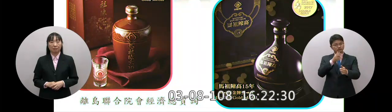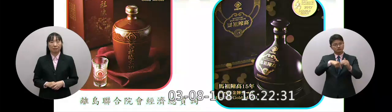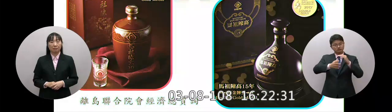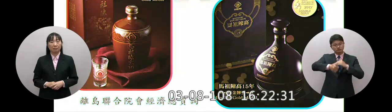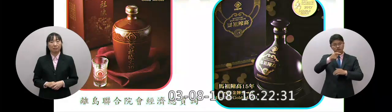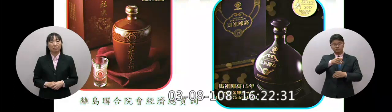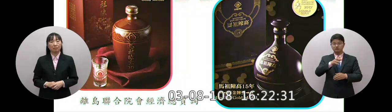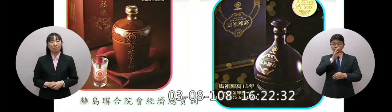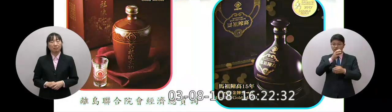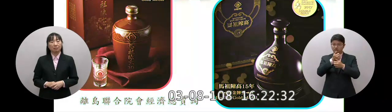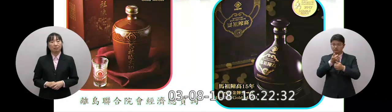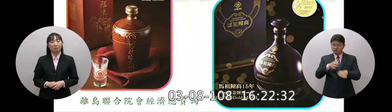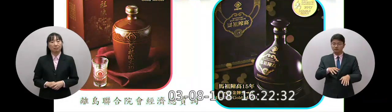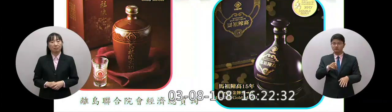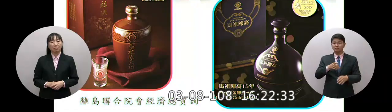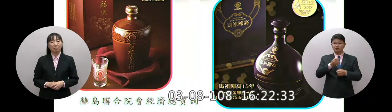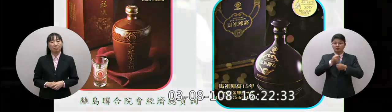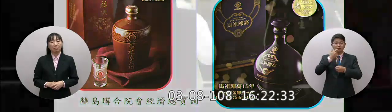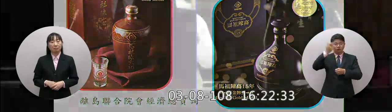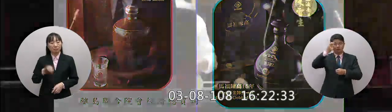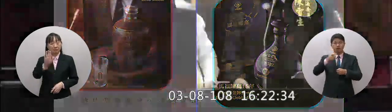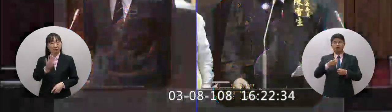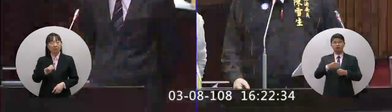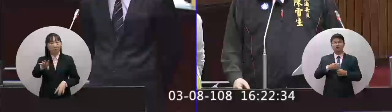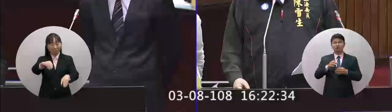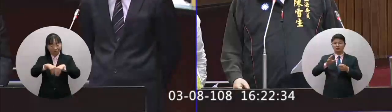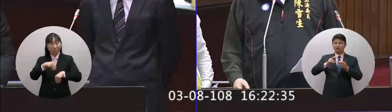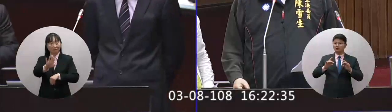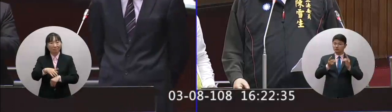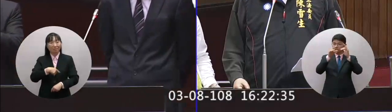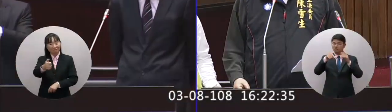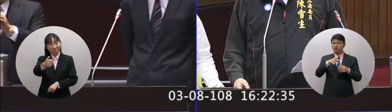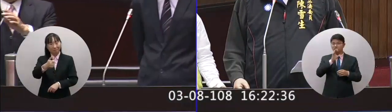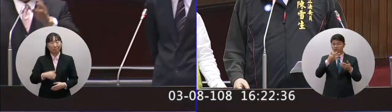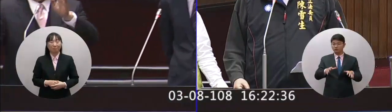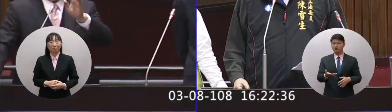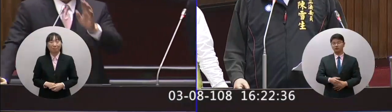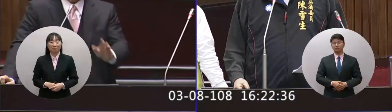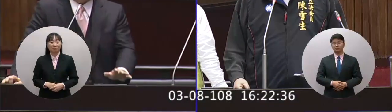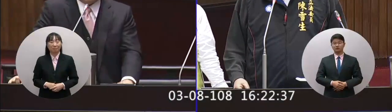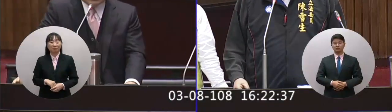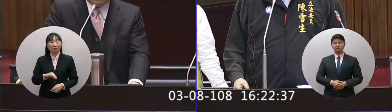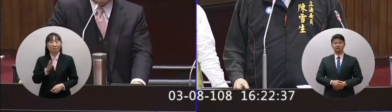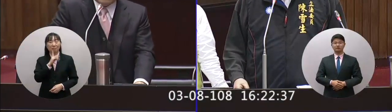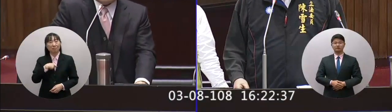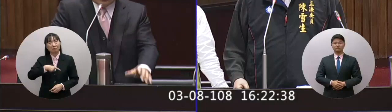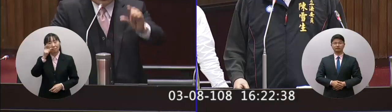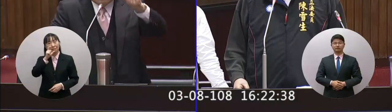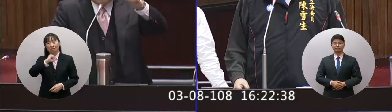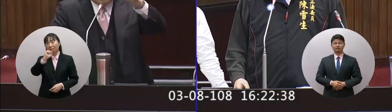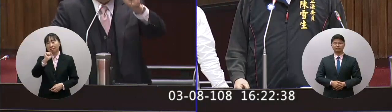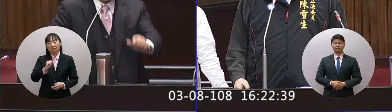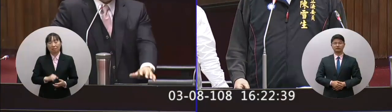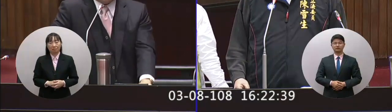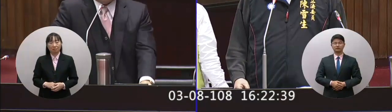你喝过马祖的高粱酒吗？ 有啊，你再送我，很谢谢你。 啊， 不过我是不能喝酒了，只